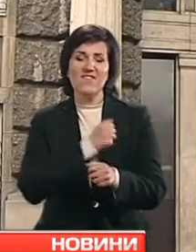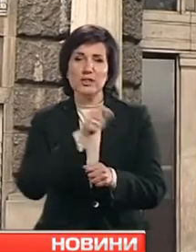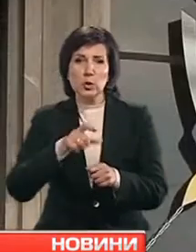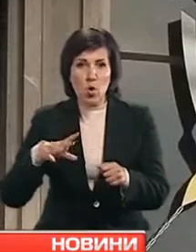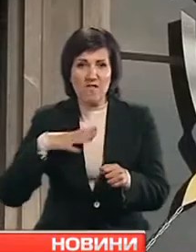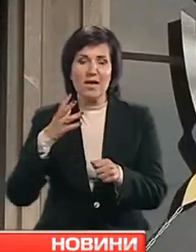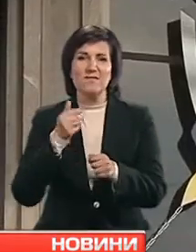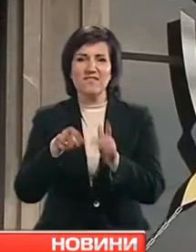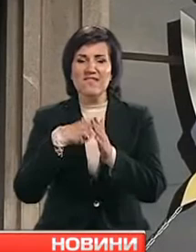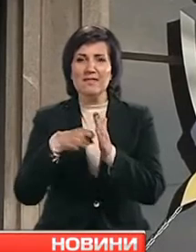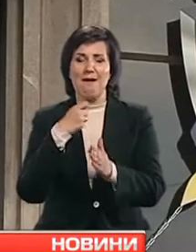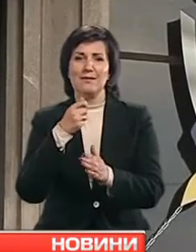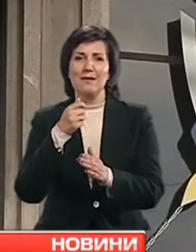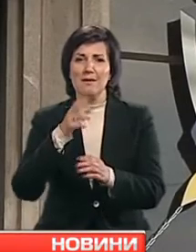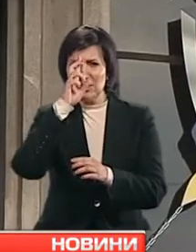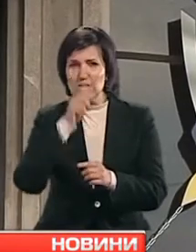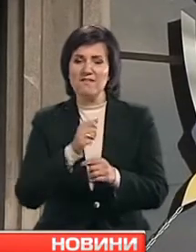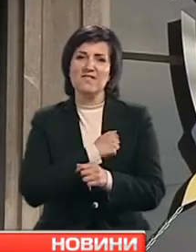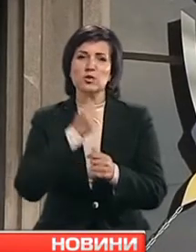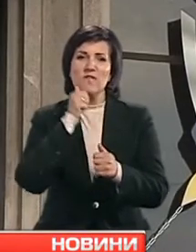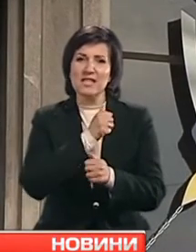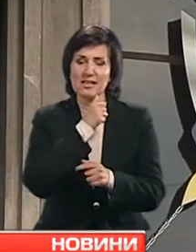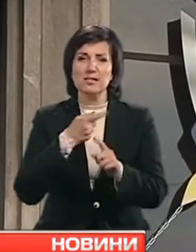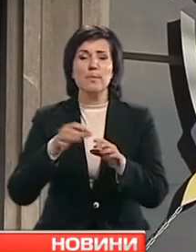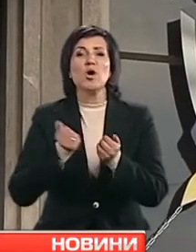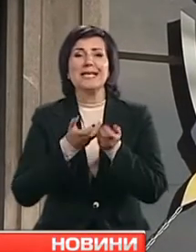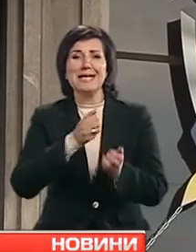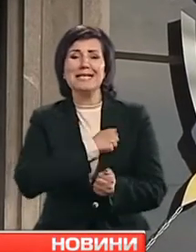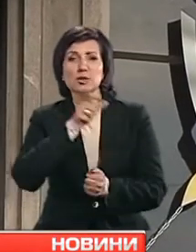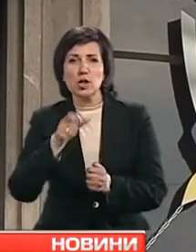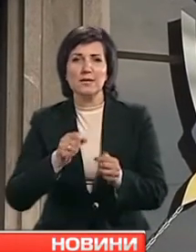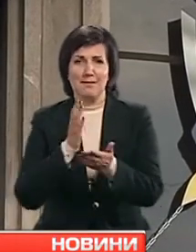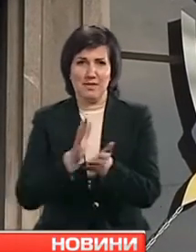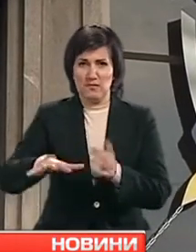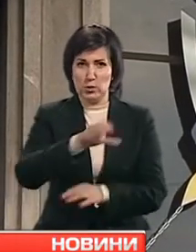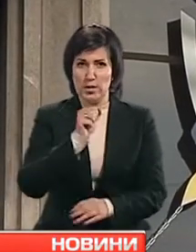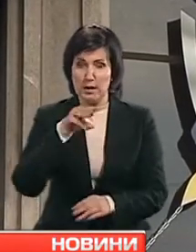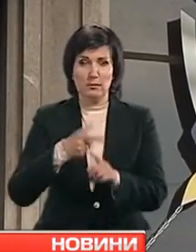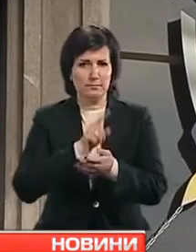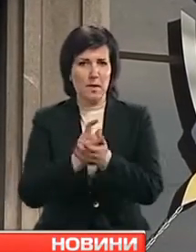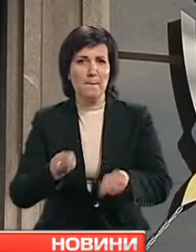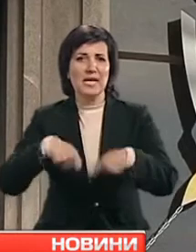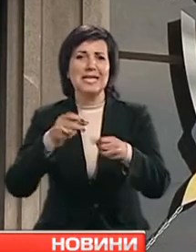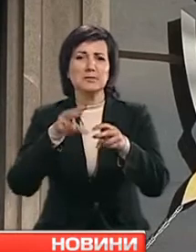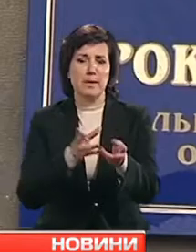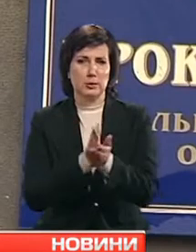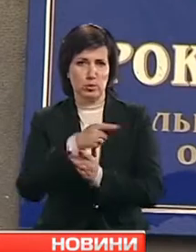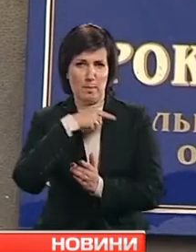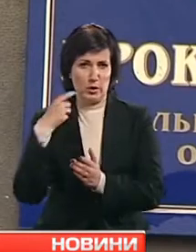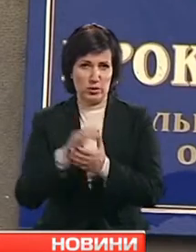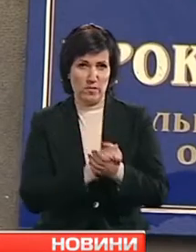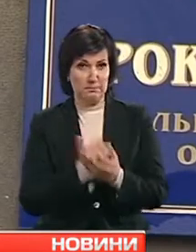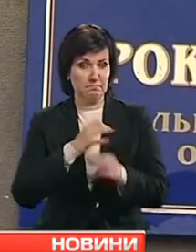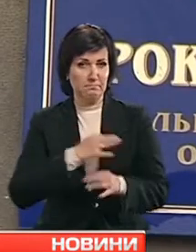та військові таємниці про кількість солдатів, направлених в зону АТО. Ці дані зловмисник мав передавати спецслужбам Російської Федерації.